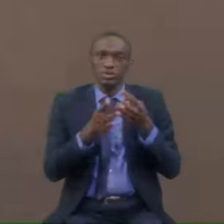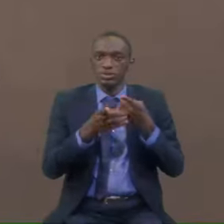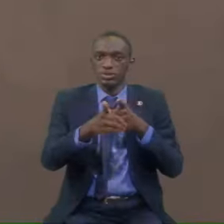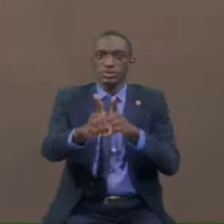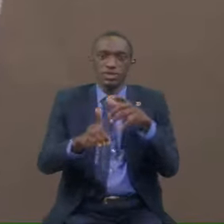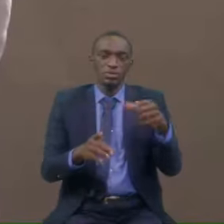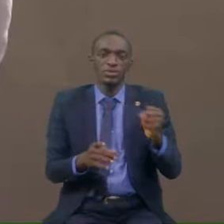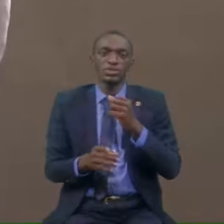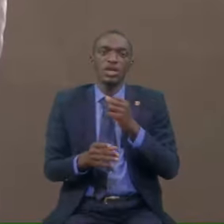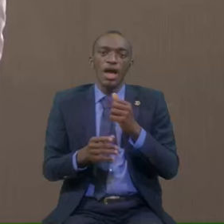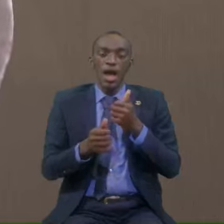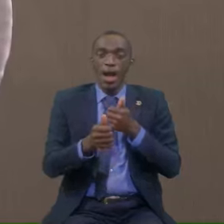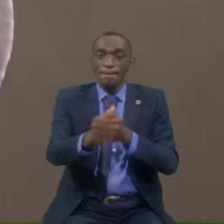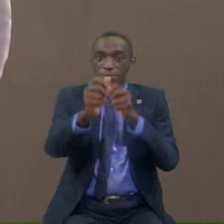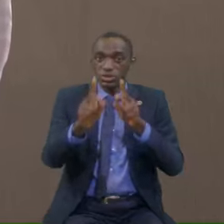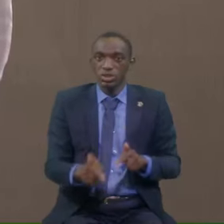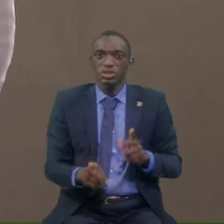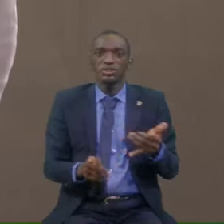Est-ce que les disciples, les apôtres